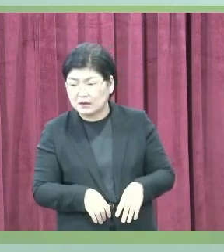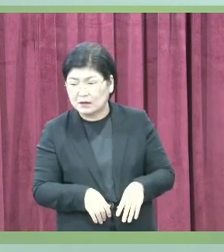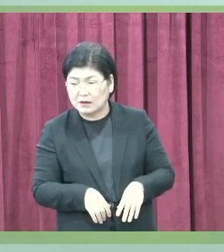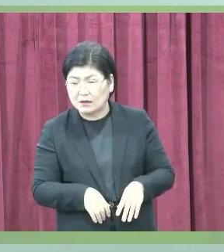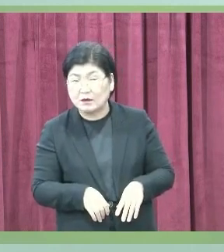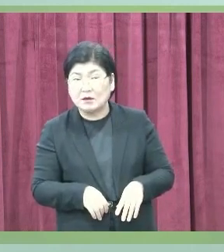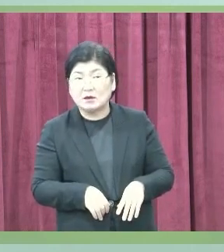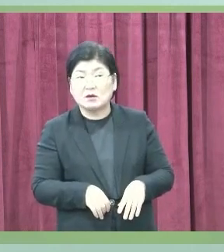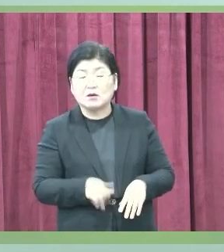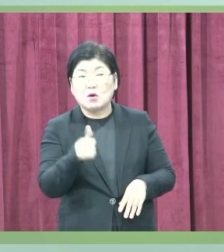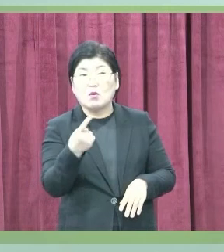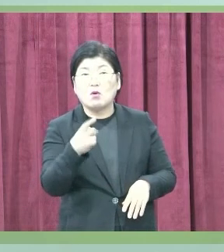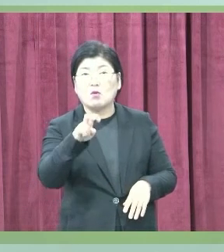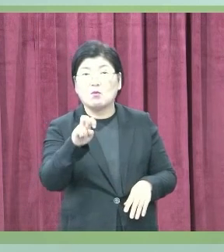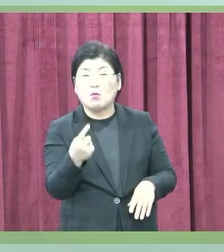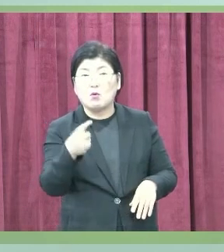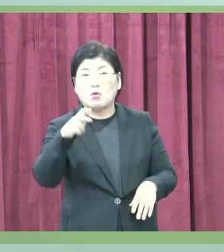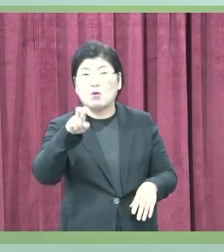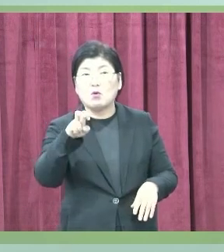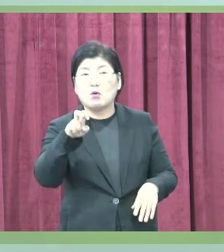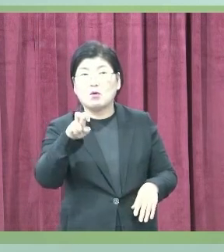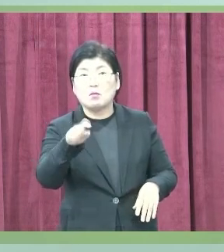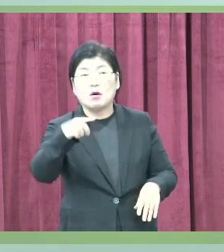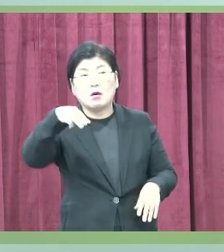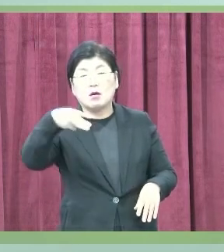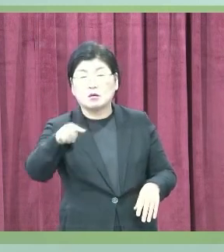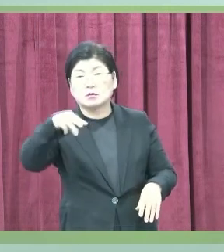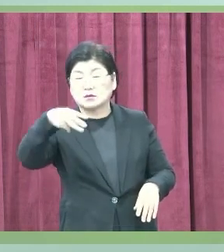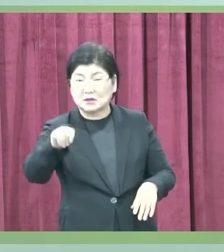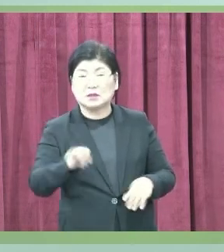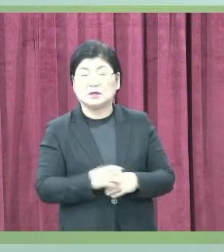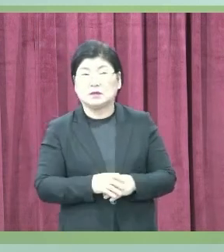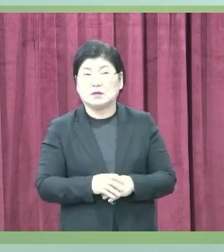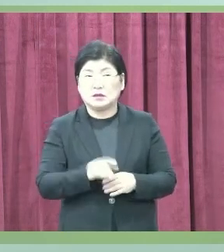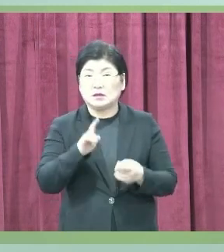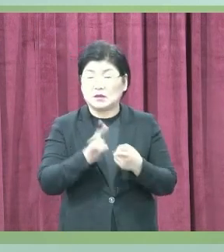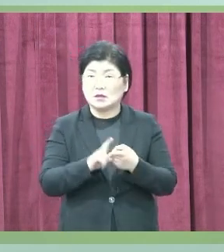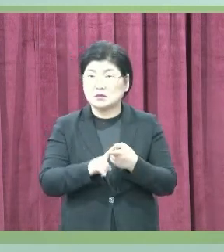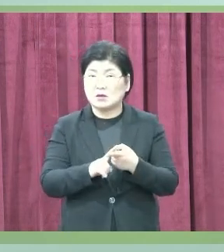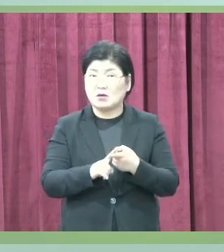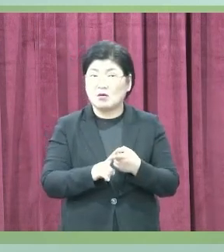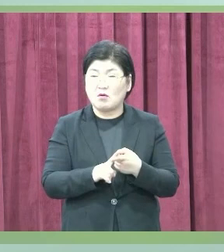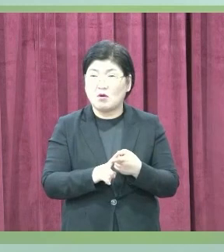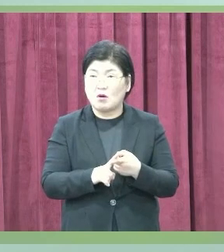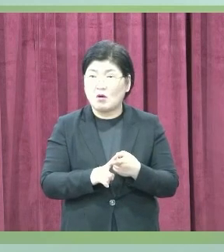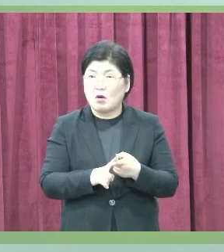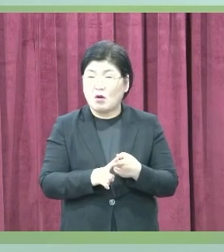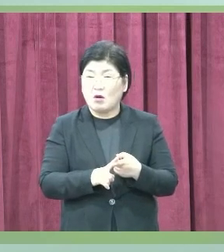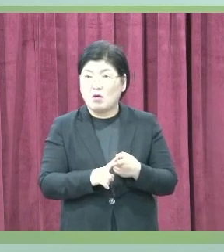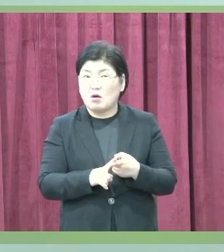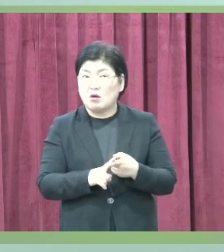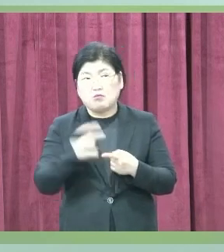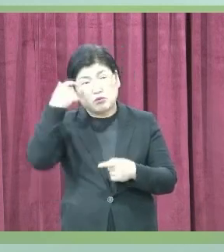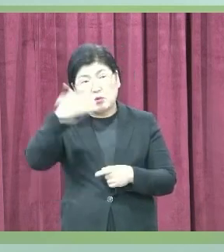코모비더티에 대해서는 한국 통계를 제외한 별도의 메타 스터디가 이루어졌는지요? 질문이 한